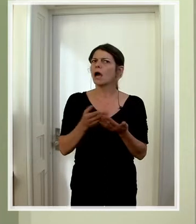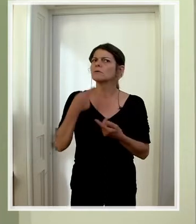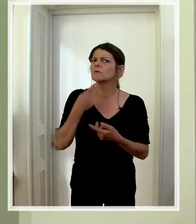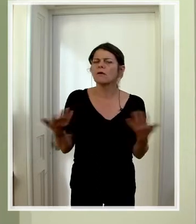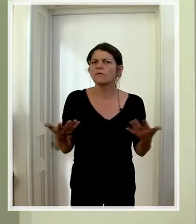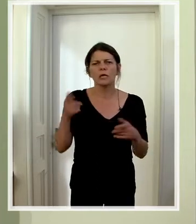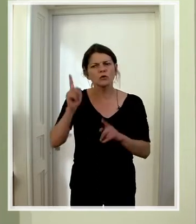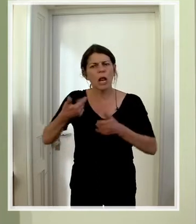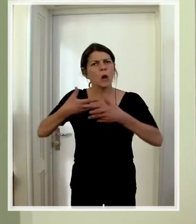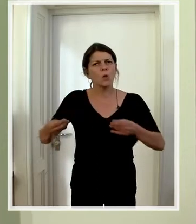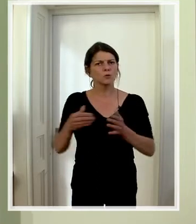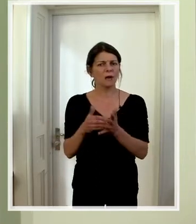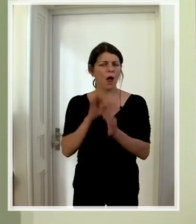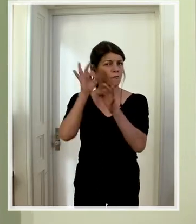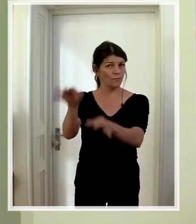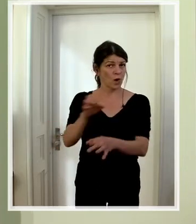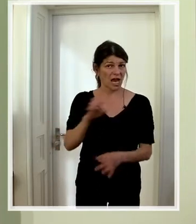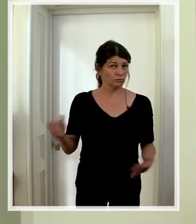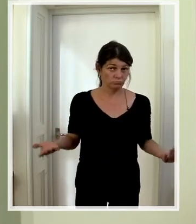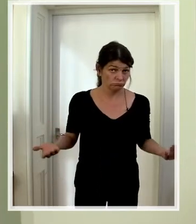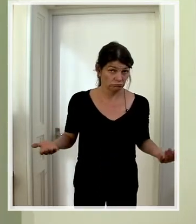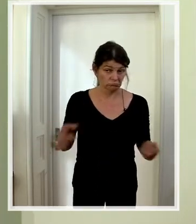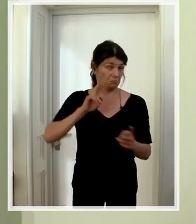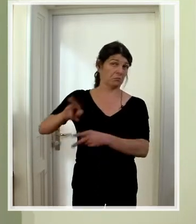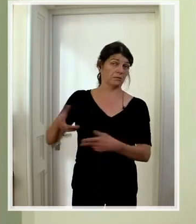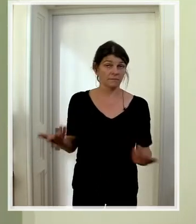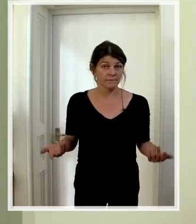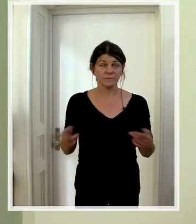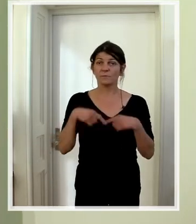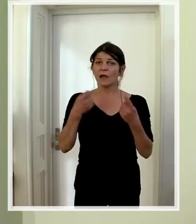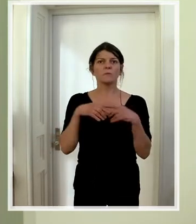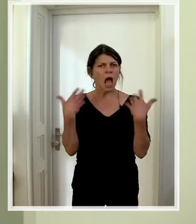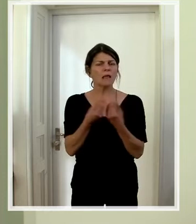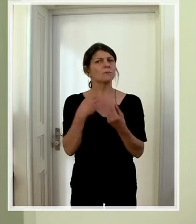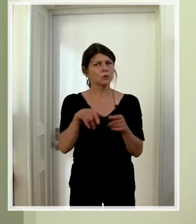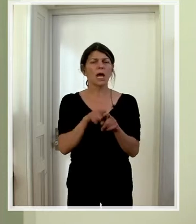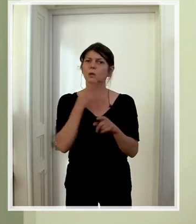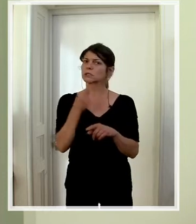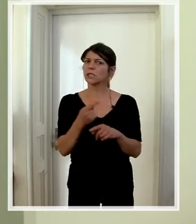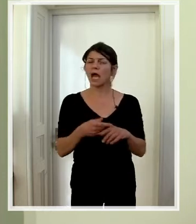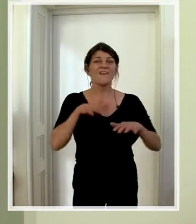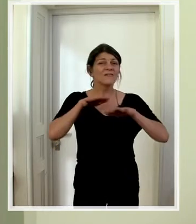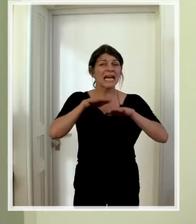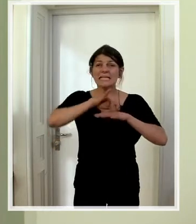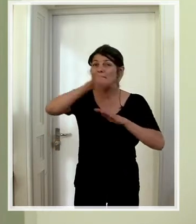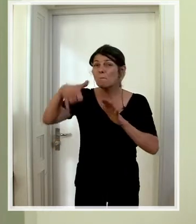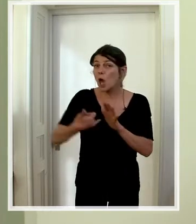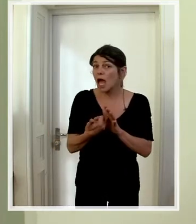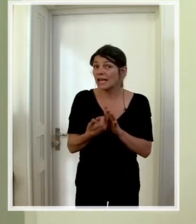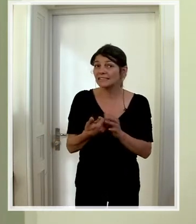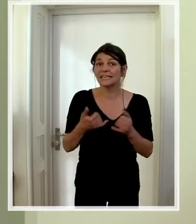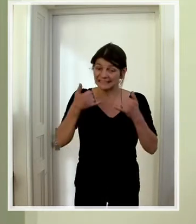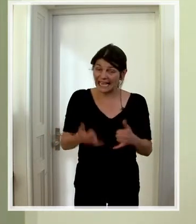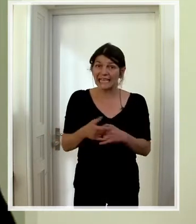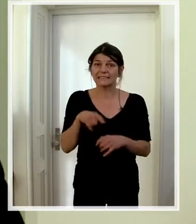irgendwie eine Lösung im Blickwinkel hat. Oder? Und dann muss man halt einfach allgemein dazu sagen, Verkehrsprojekte heute